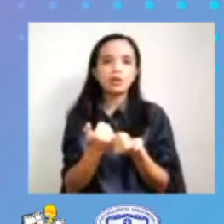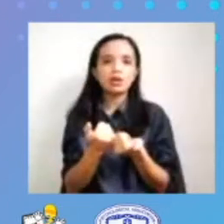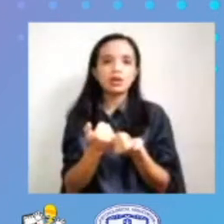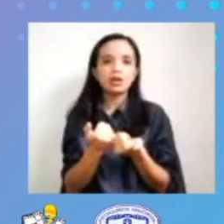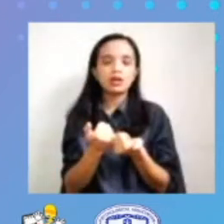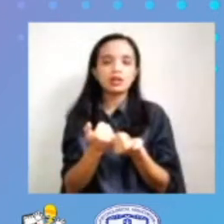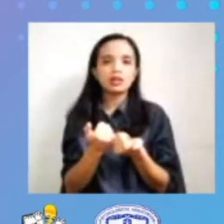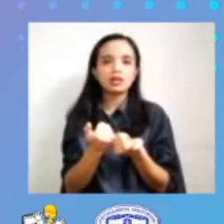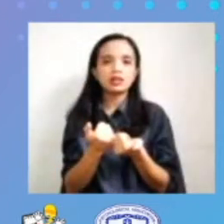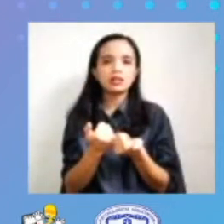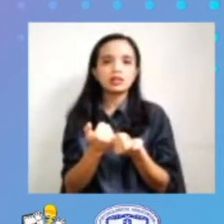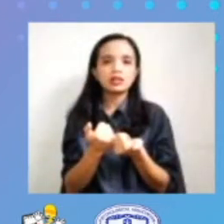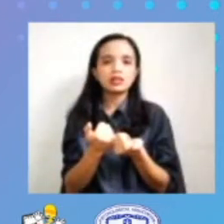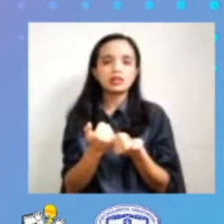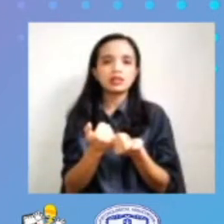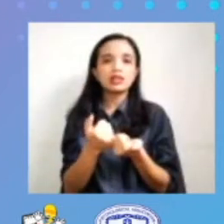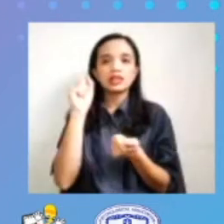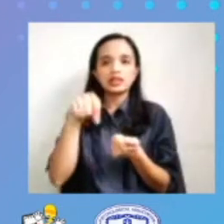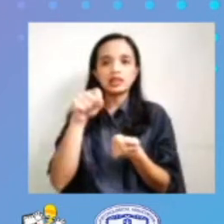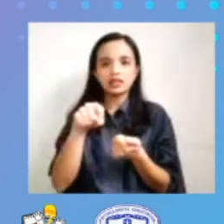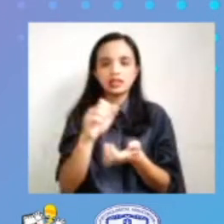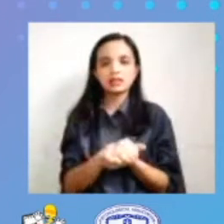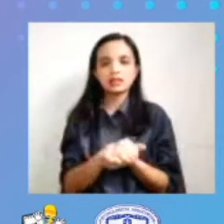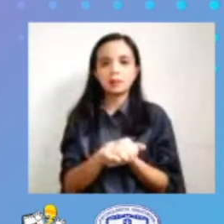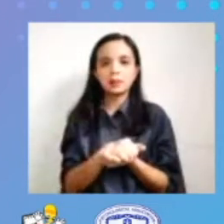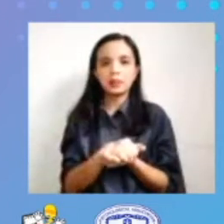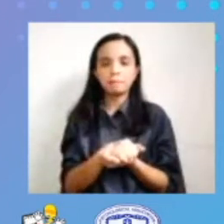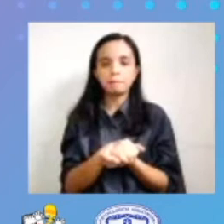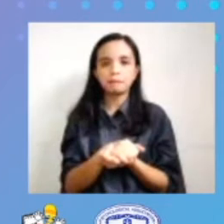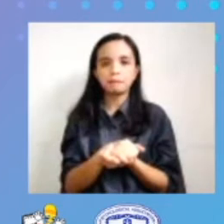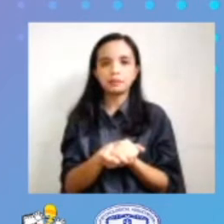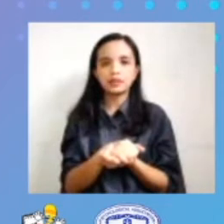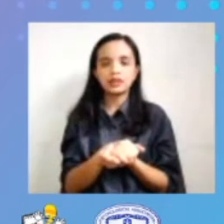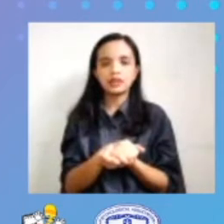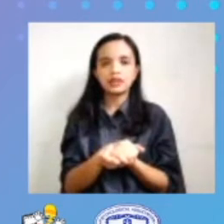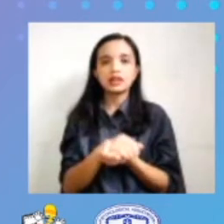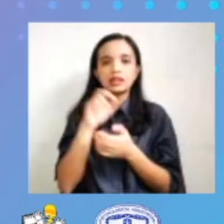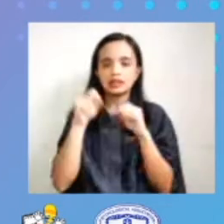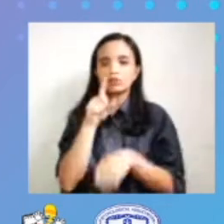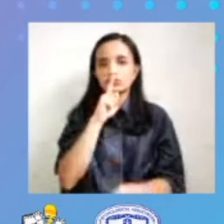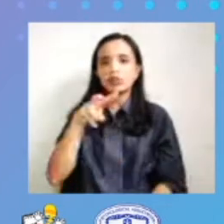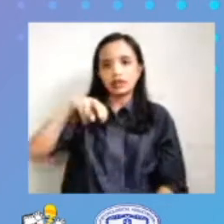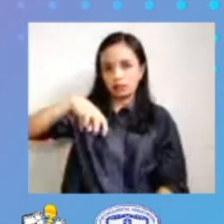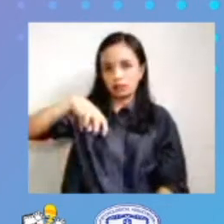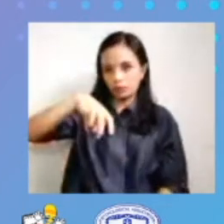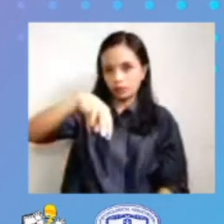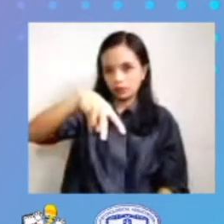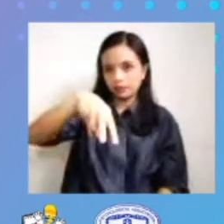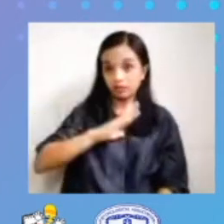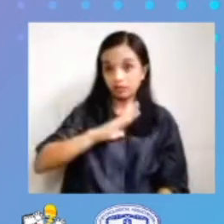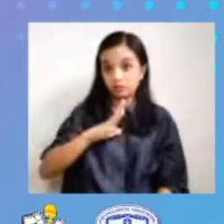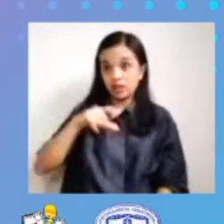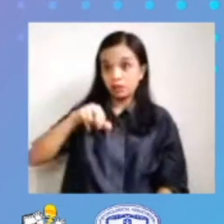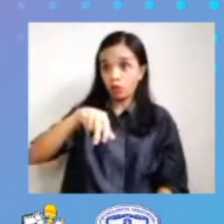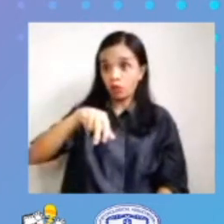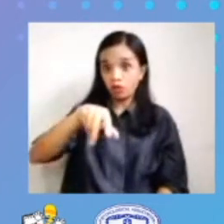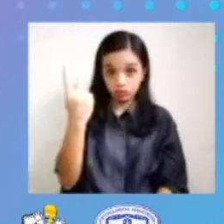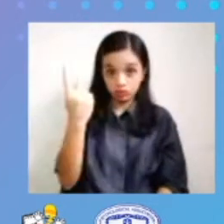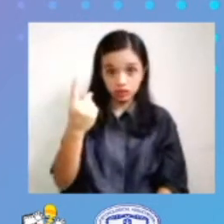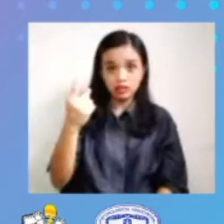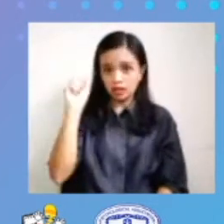water para talagang maging okay yung katawan natin. Kasi sabi nga ni Coach Julia, 80% nutrition, 20% exercise. Tama